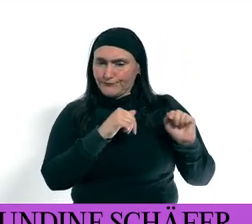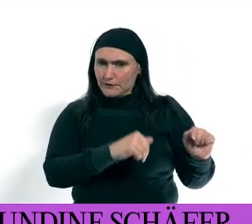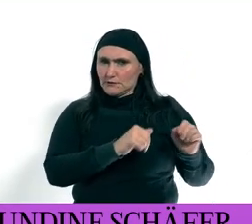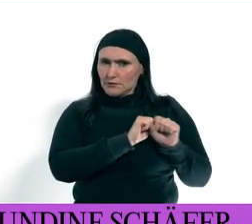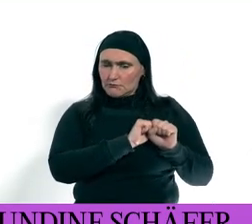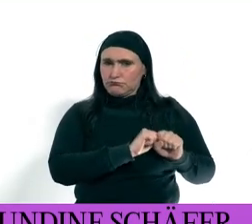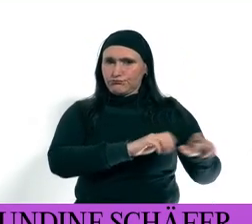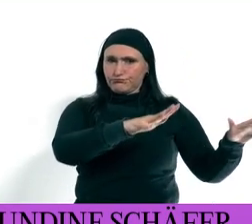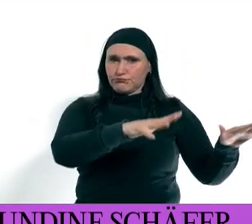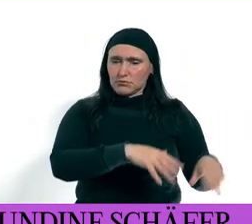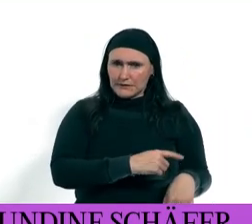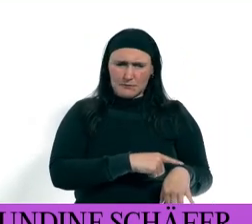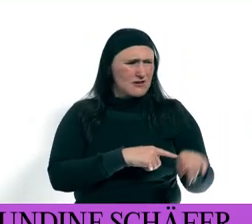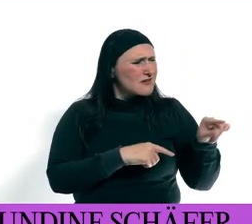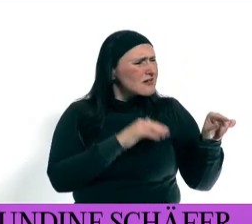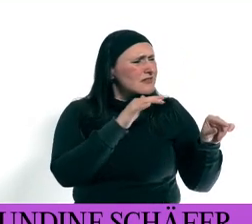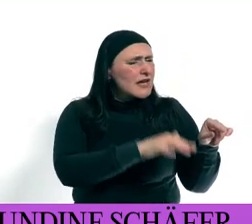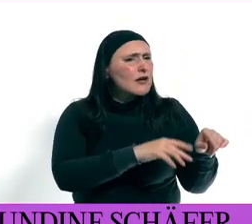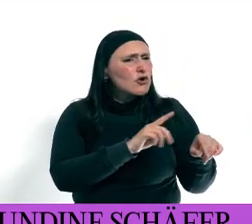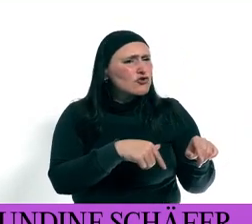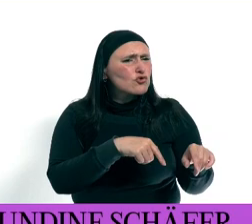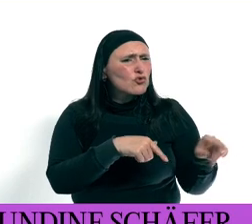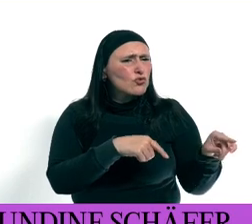Zeit zu unterdrücken.